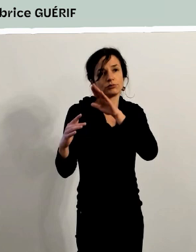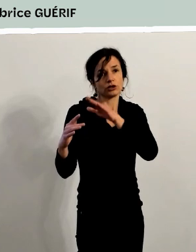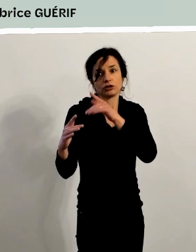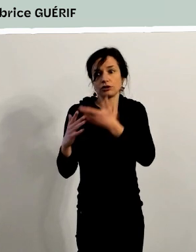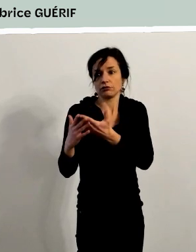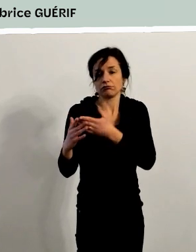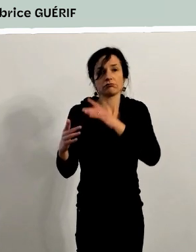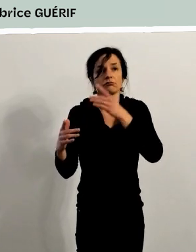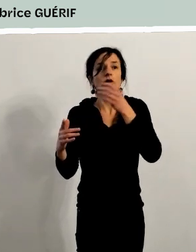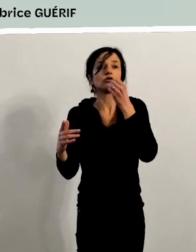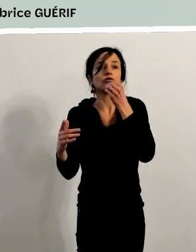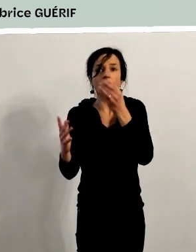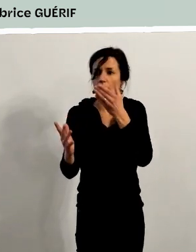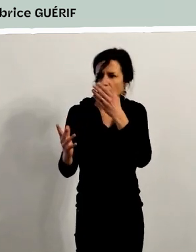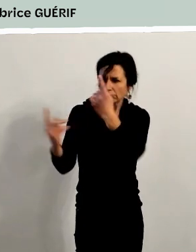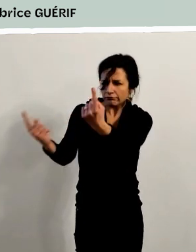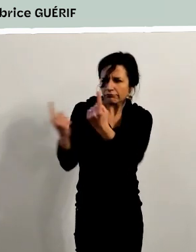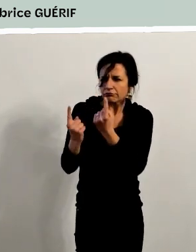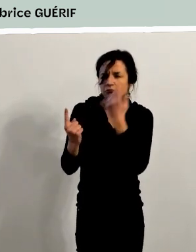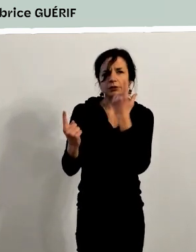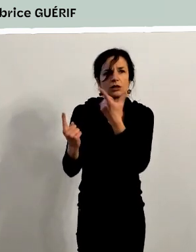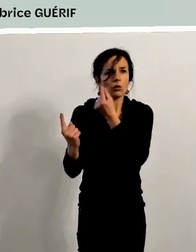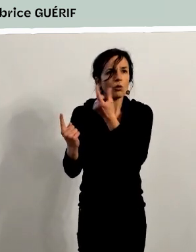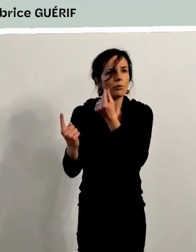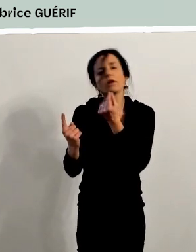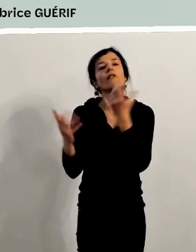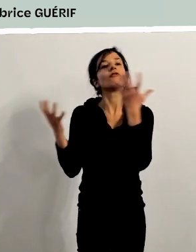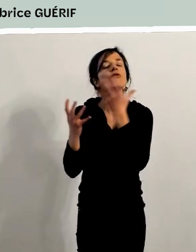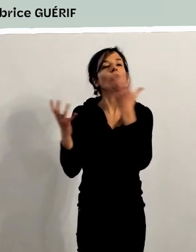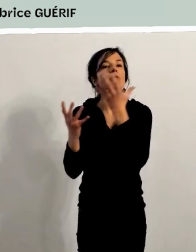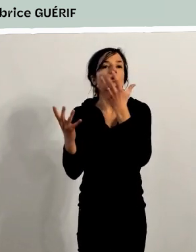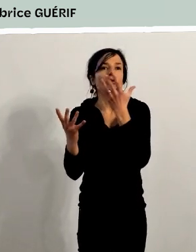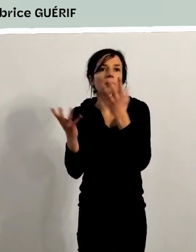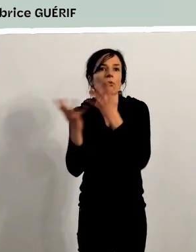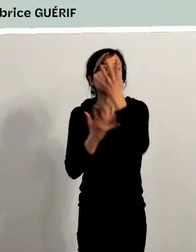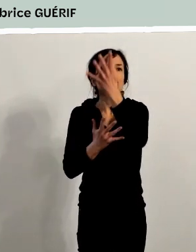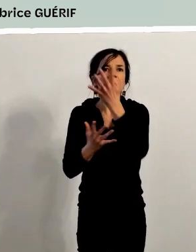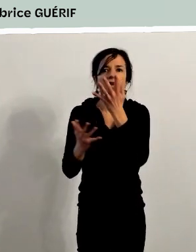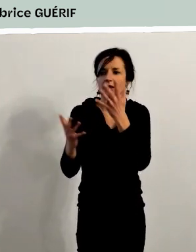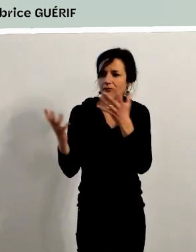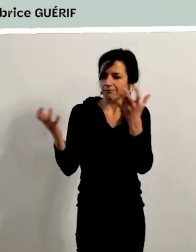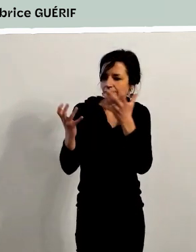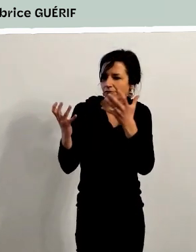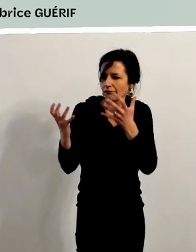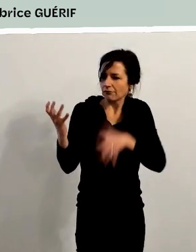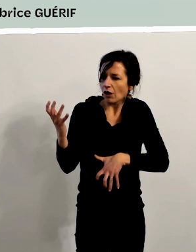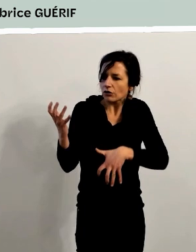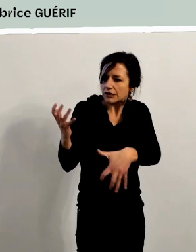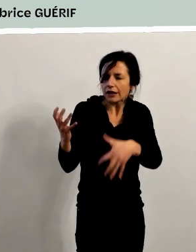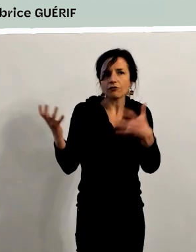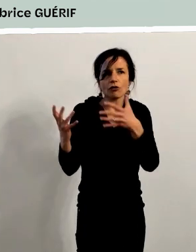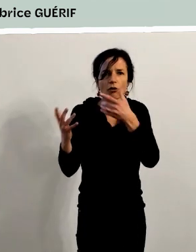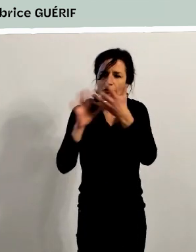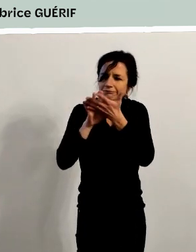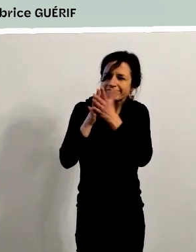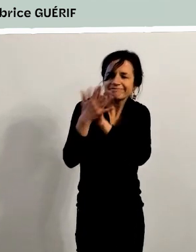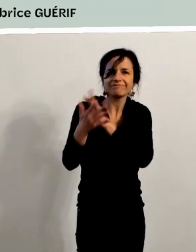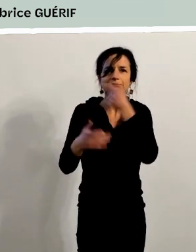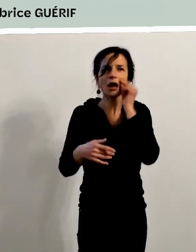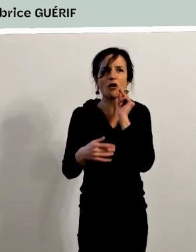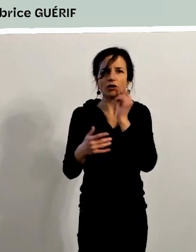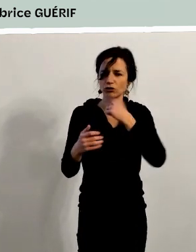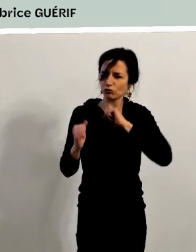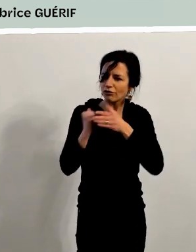sont en désir d'un projet parental et qui ont besoin d'une aide médicale à la procréation. Donc en fait, on a deux regards